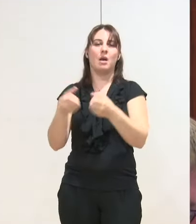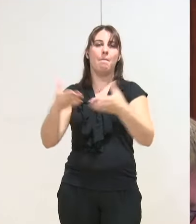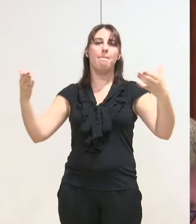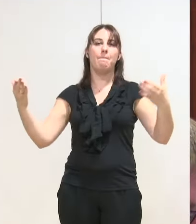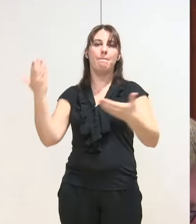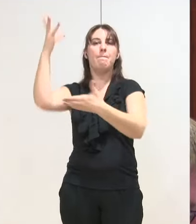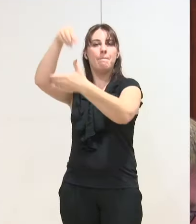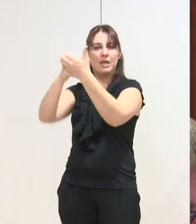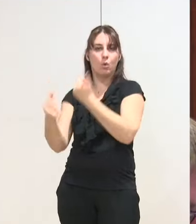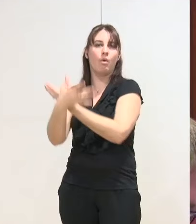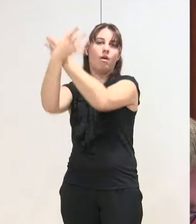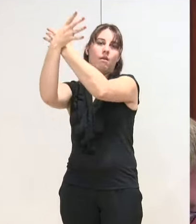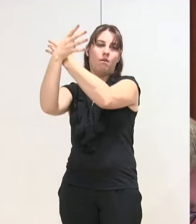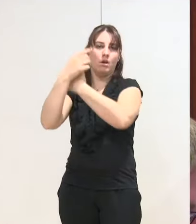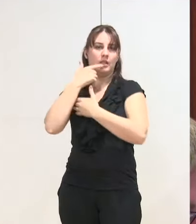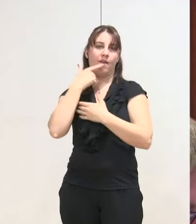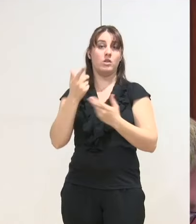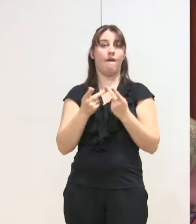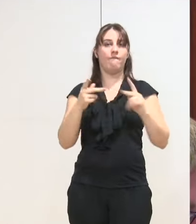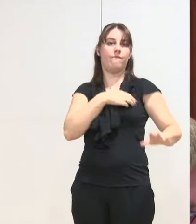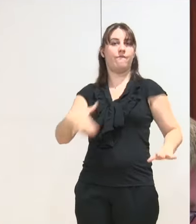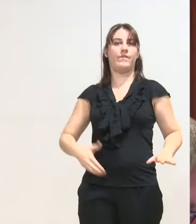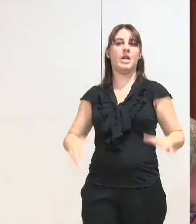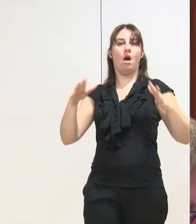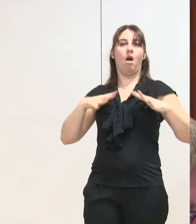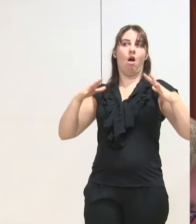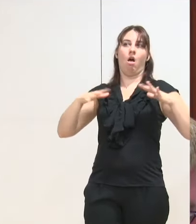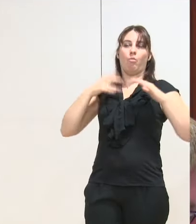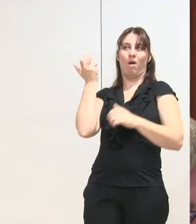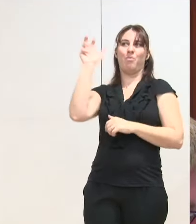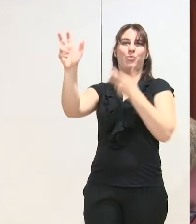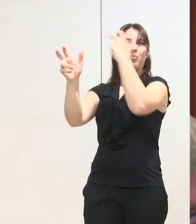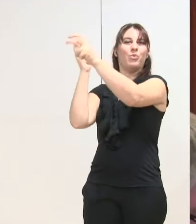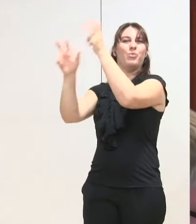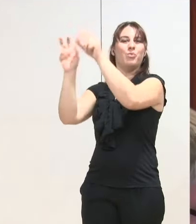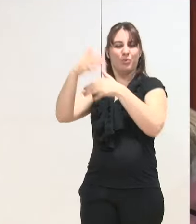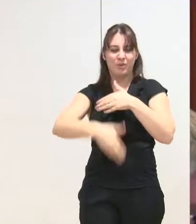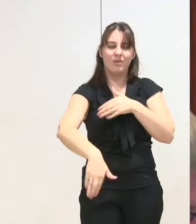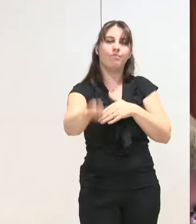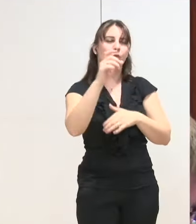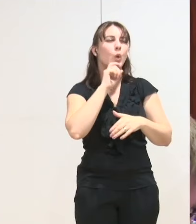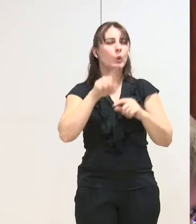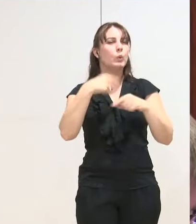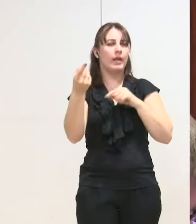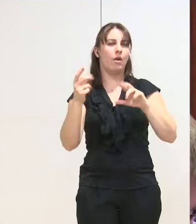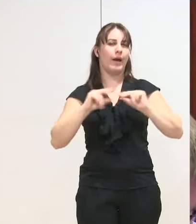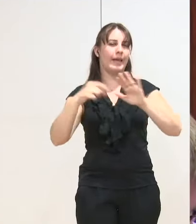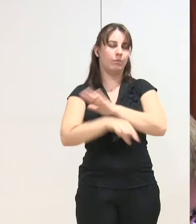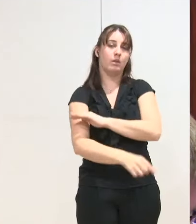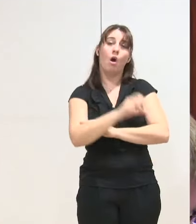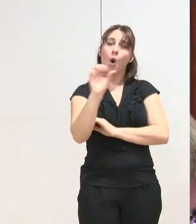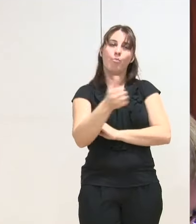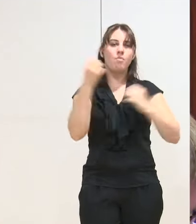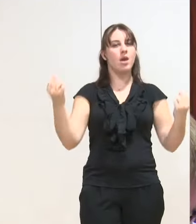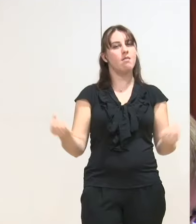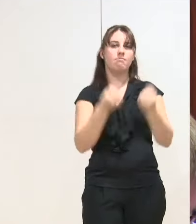moindres charges que la ville centre aura à gérer nous en parlerons tout à l'heure mais et c'est c'était votre premier coup de Come